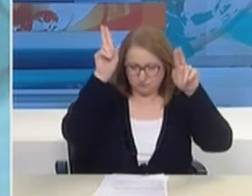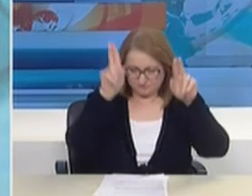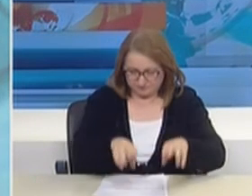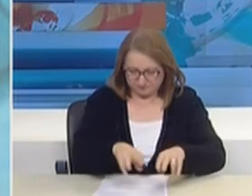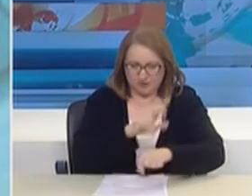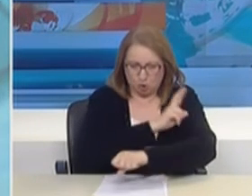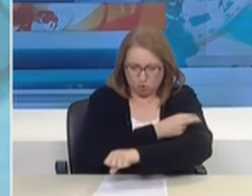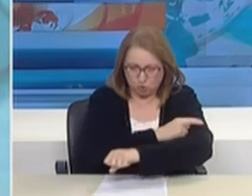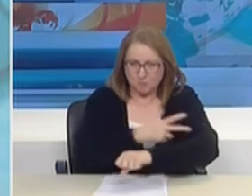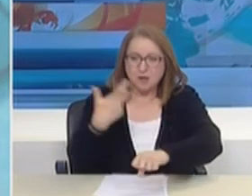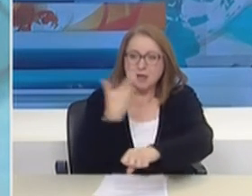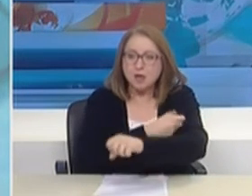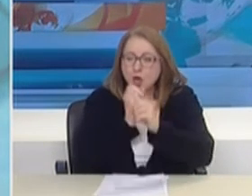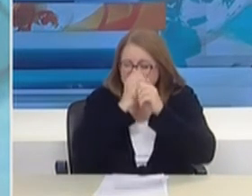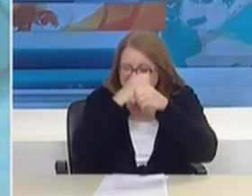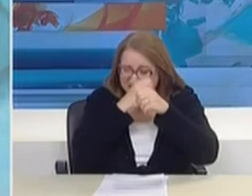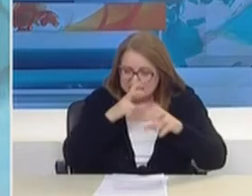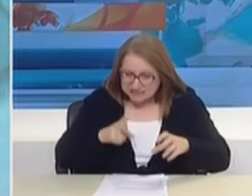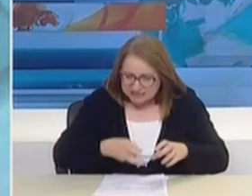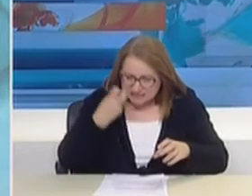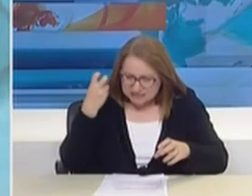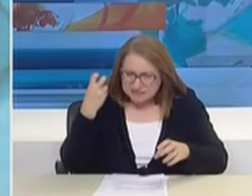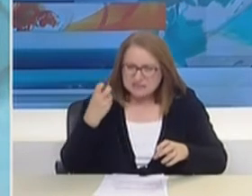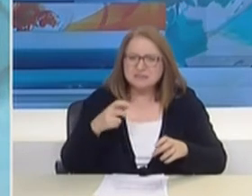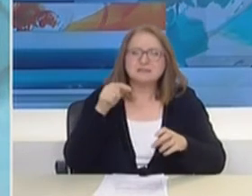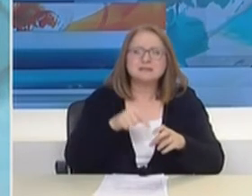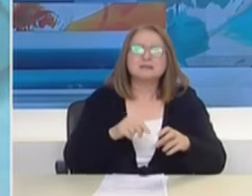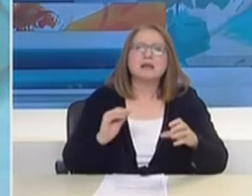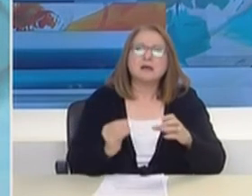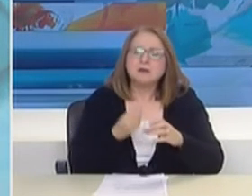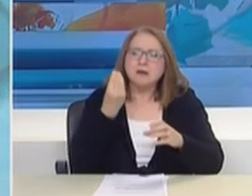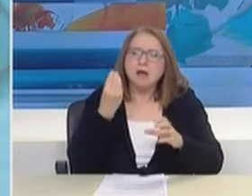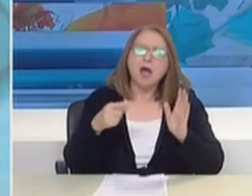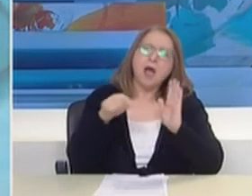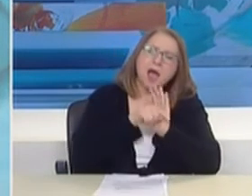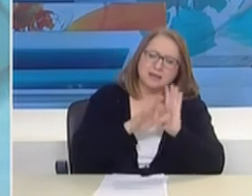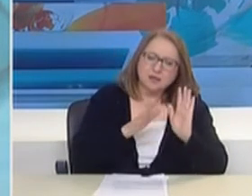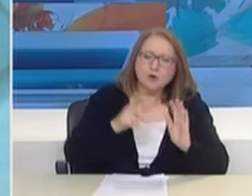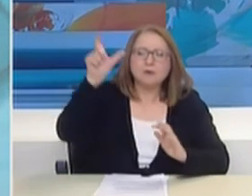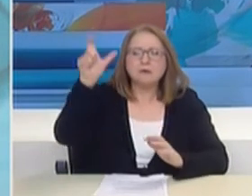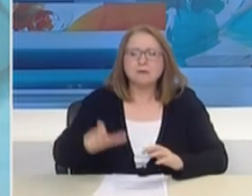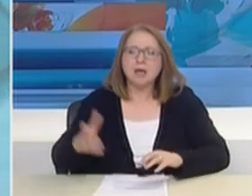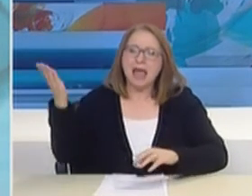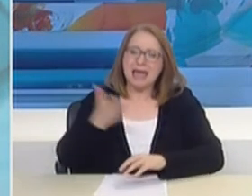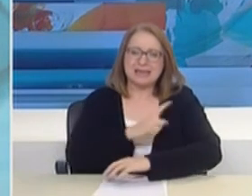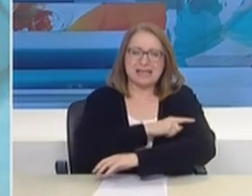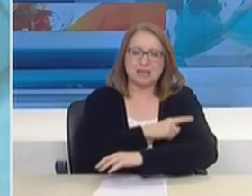αρνητικό, και να νοσηλεύεται εκεί από κάποιον 70 εθελοντή γιατρό,